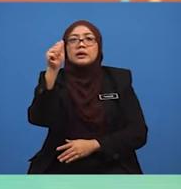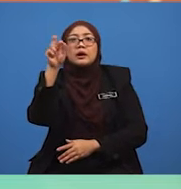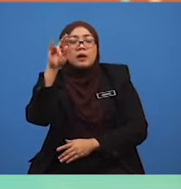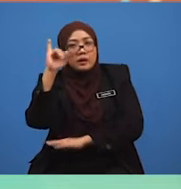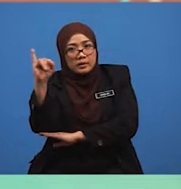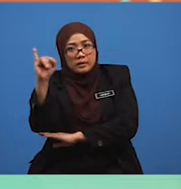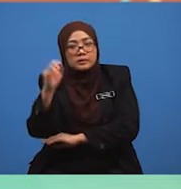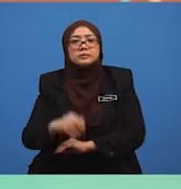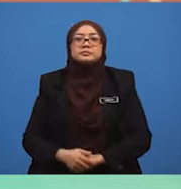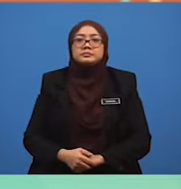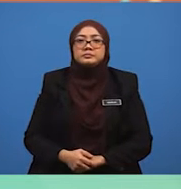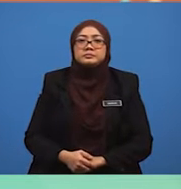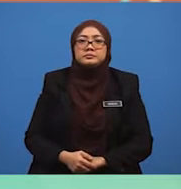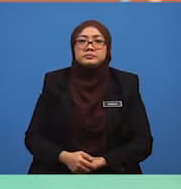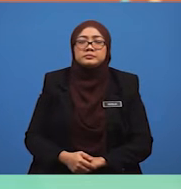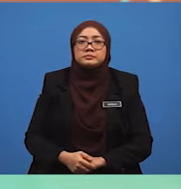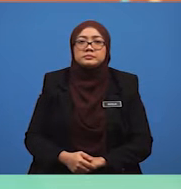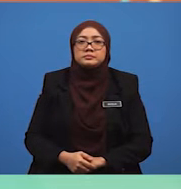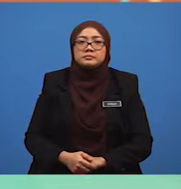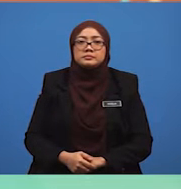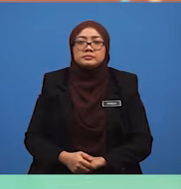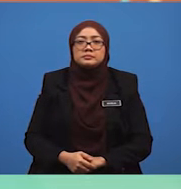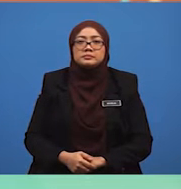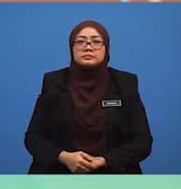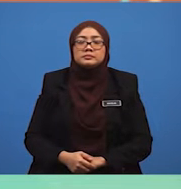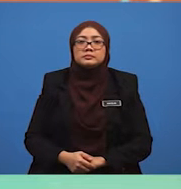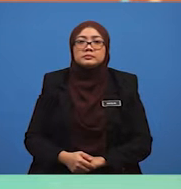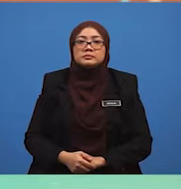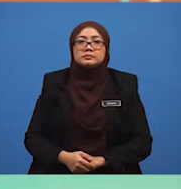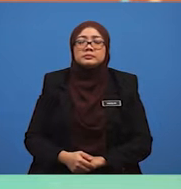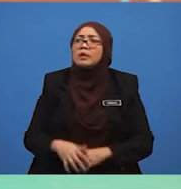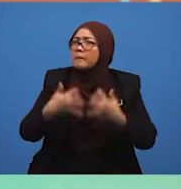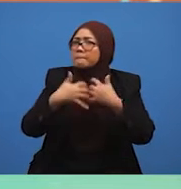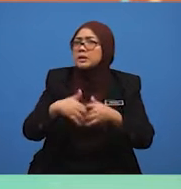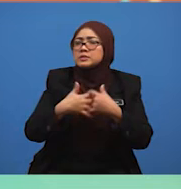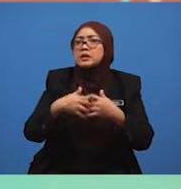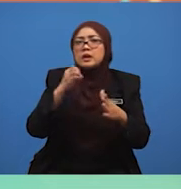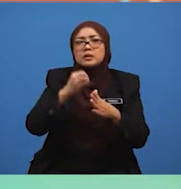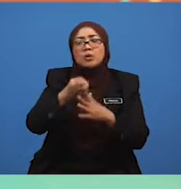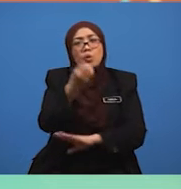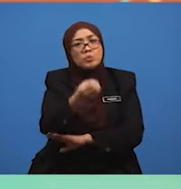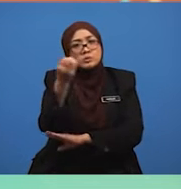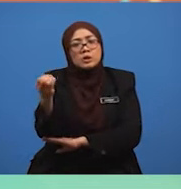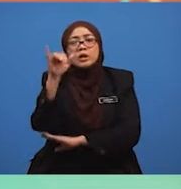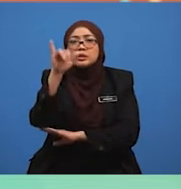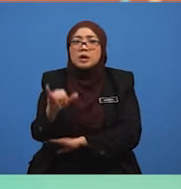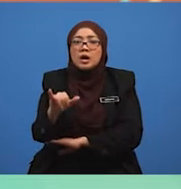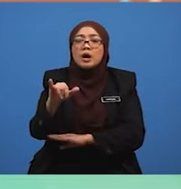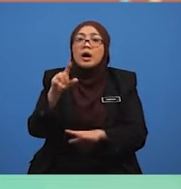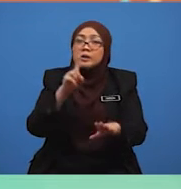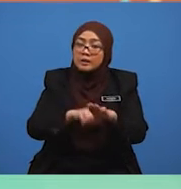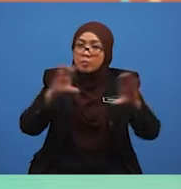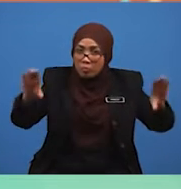dunia sains dan teknologi. Pastikan mesin atau objek yang dicipta anda